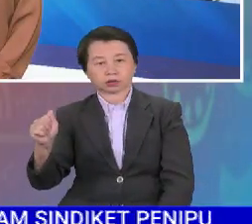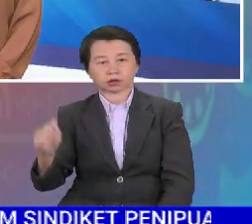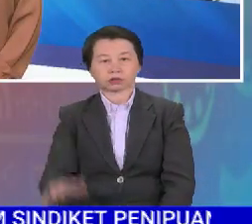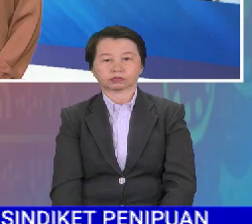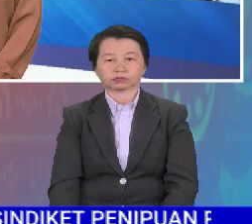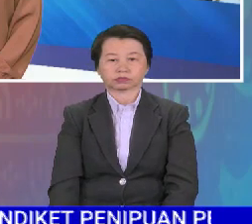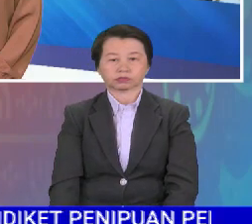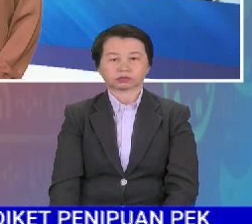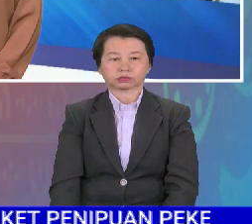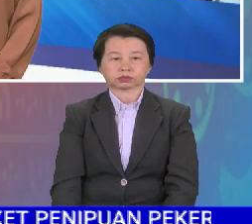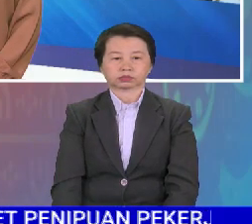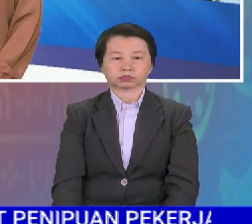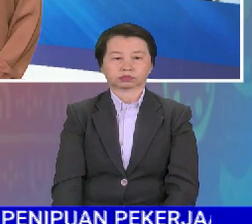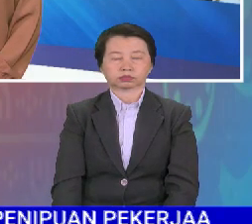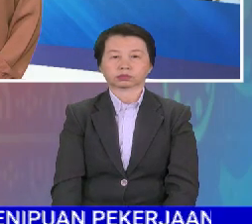laporannya.